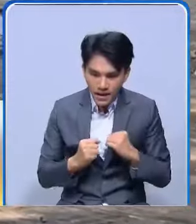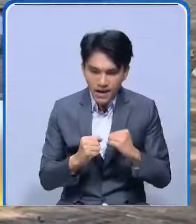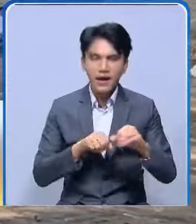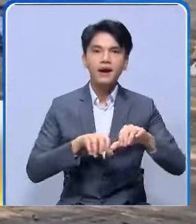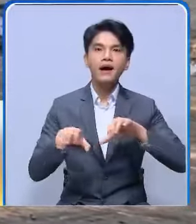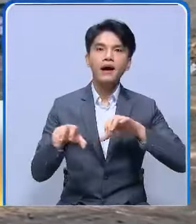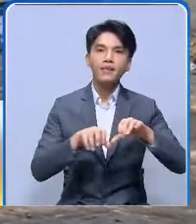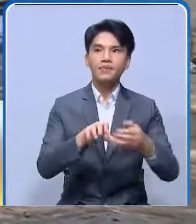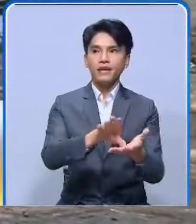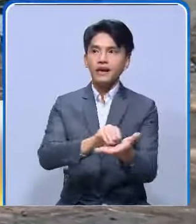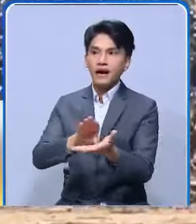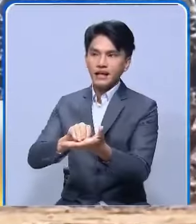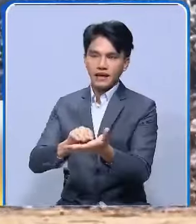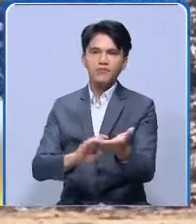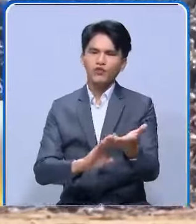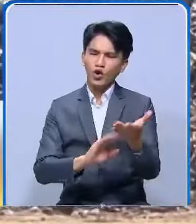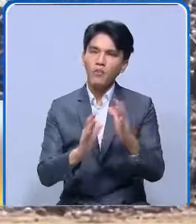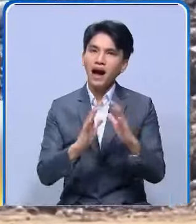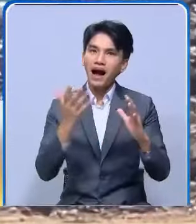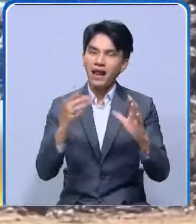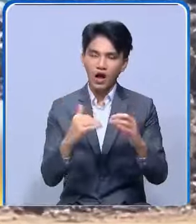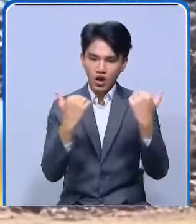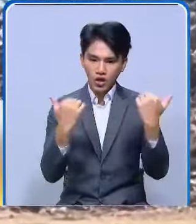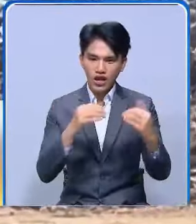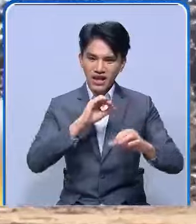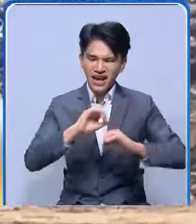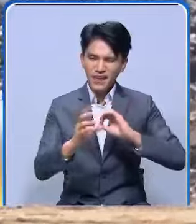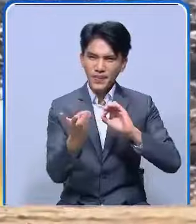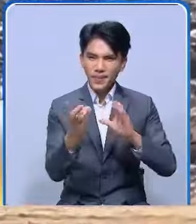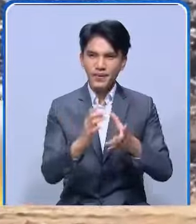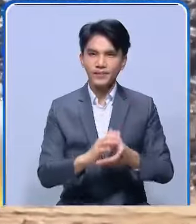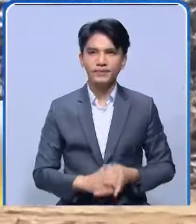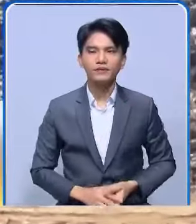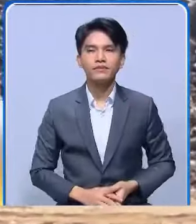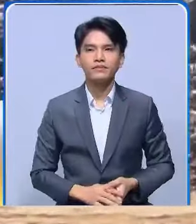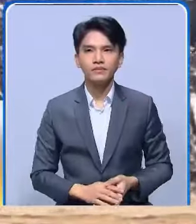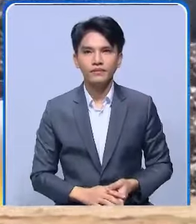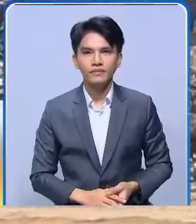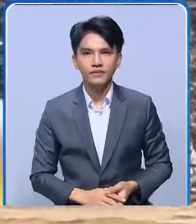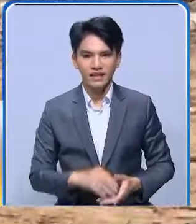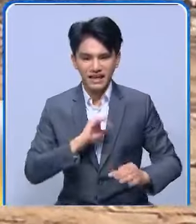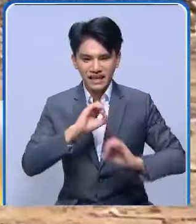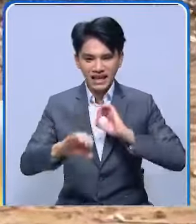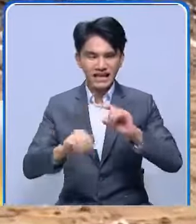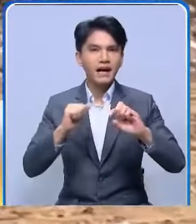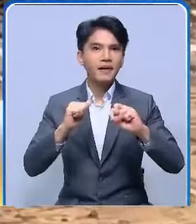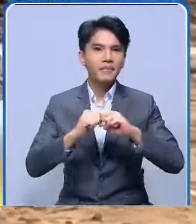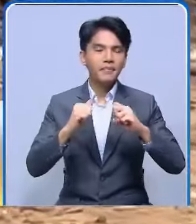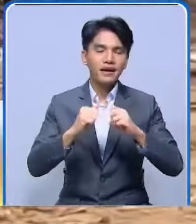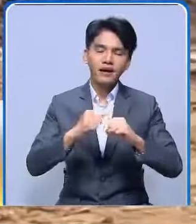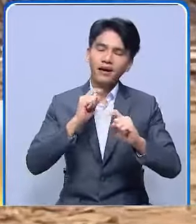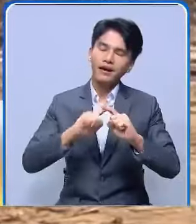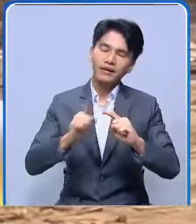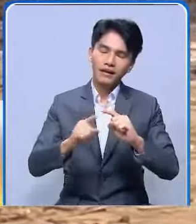อเนื่องขยะลดลงไปเยอะแล้วนะครับเหลือแต่กองขยะเพียงเล็กน้อยก็คาดว่าปริมาณขยะแล้วก็ปัญหาที่เกิดขึ้นเนี่ยจ